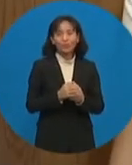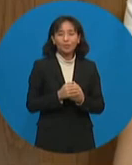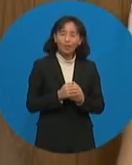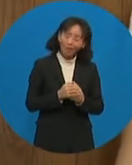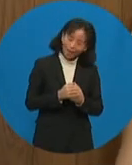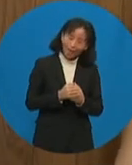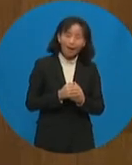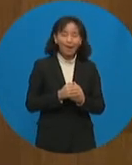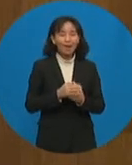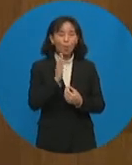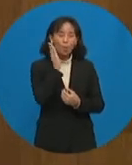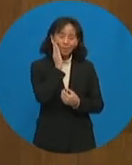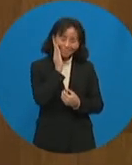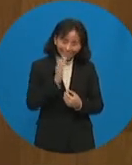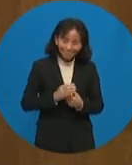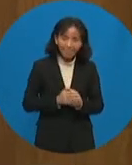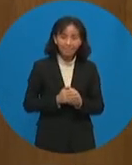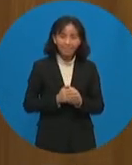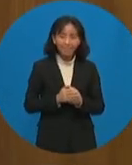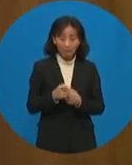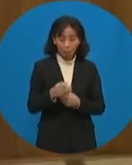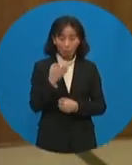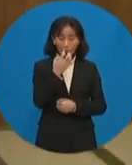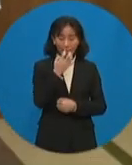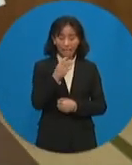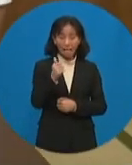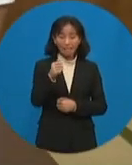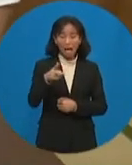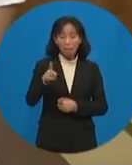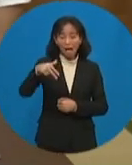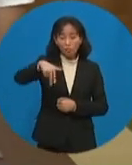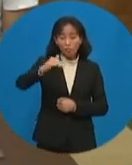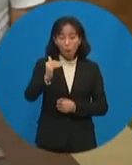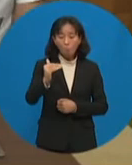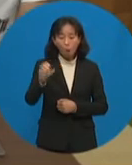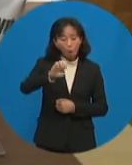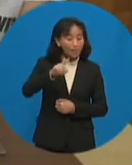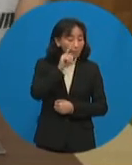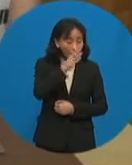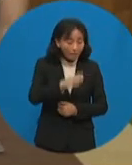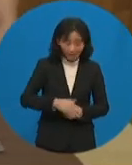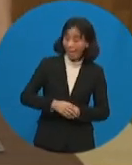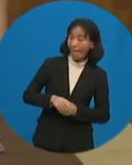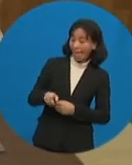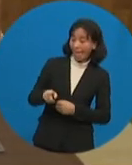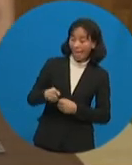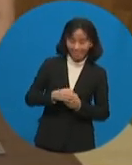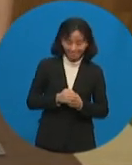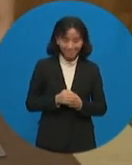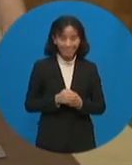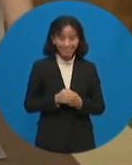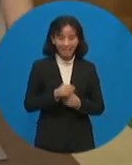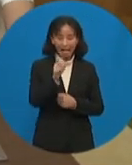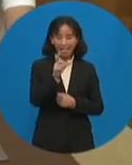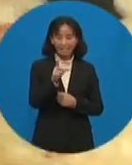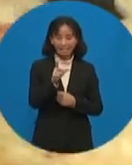白いですね、 は い、 あとはこのタバスコも、 タバスコ、 はい、好みで もんじゅにタバスコですか、はい、もう本当にイタリアンです